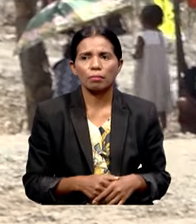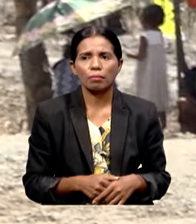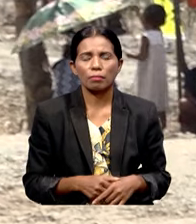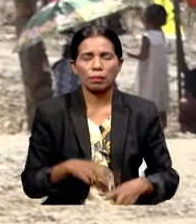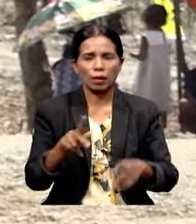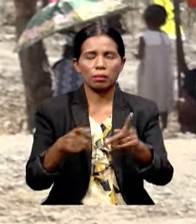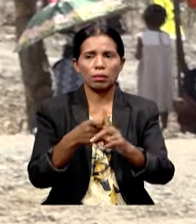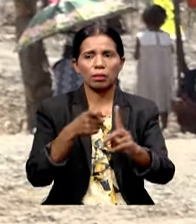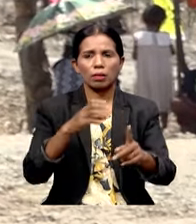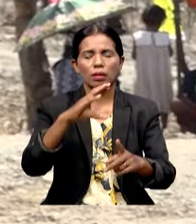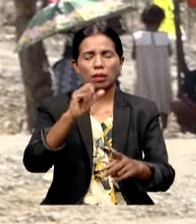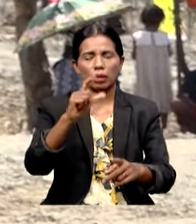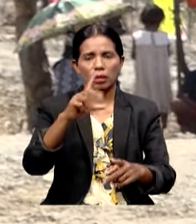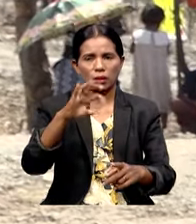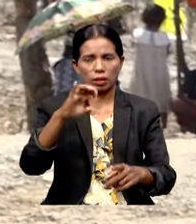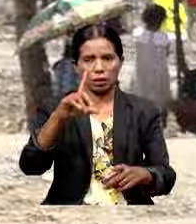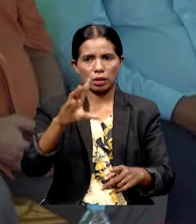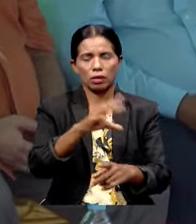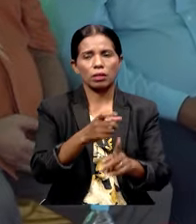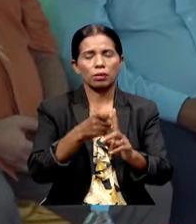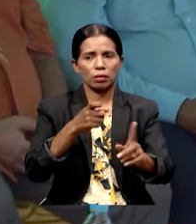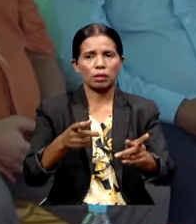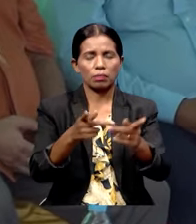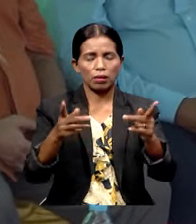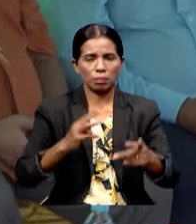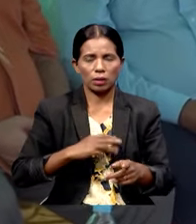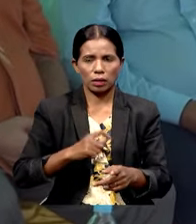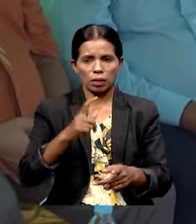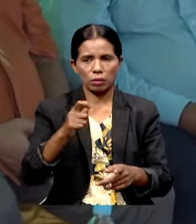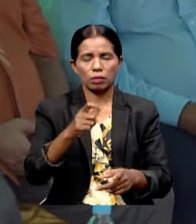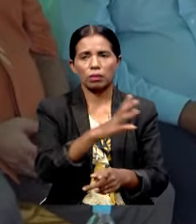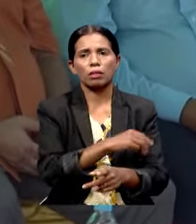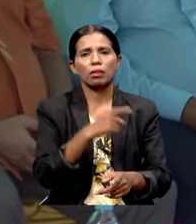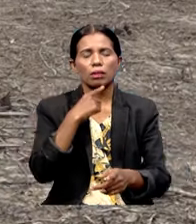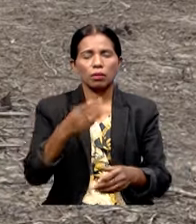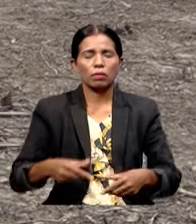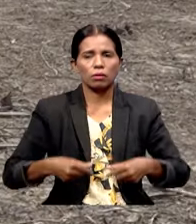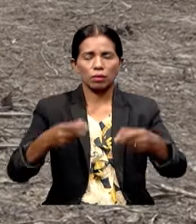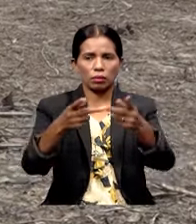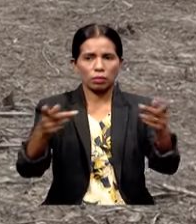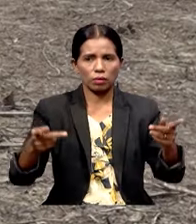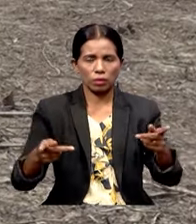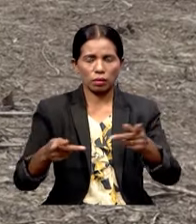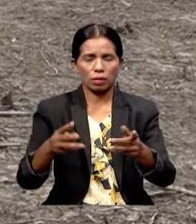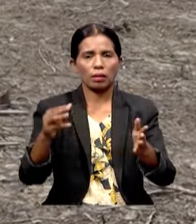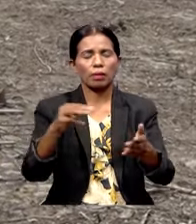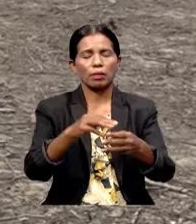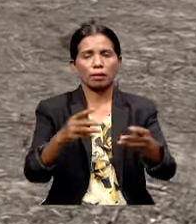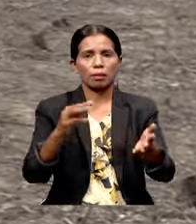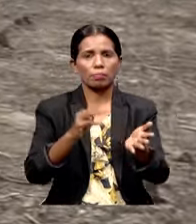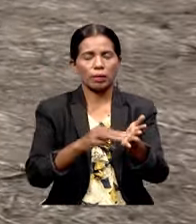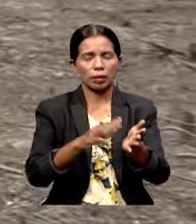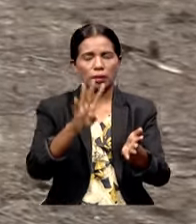Komunidade Husi Karlilu, suku Aiteas, pos administrativo Manatuto Vila, municipio Manatuto. Entrega rai ho medida metro quadrado atau